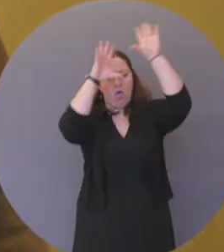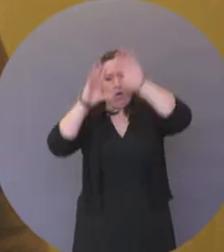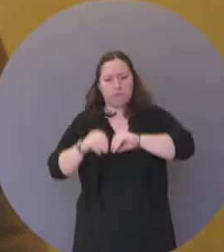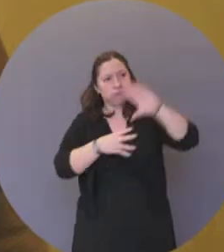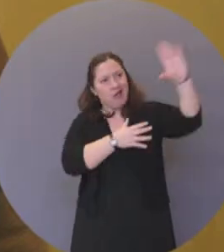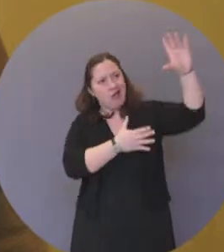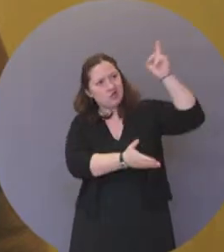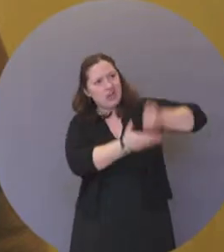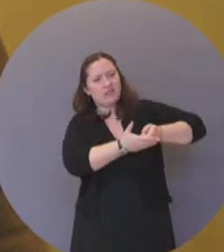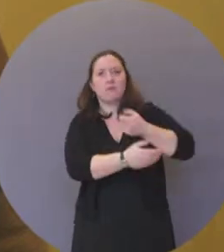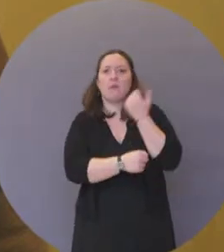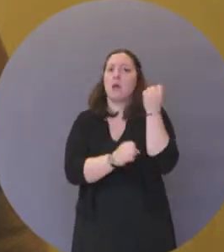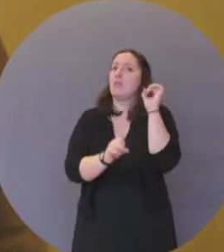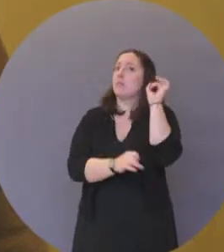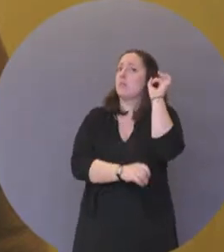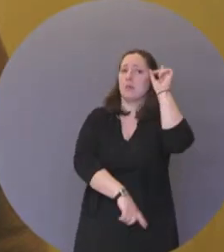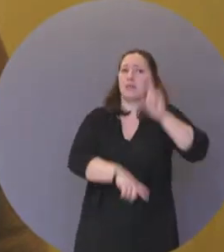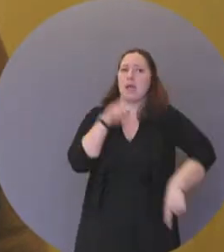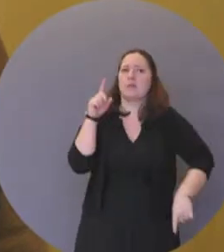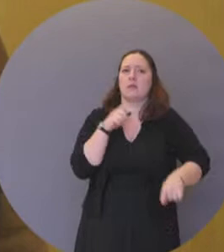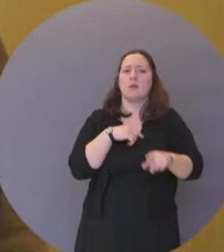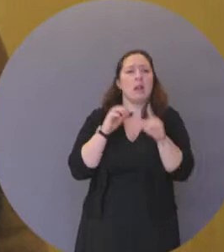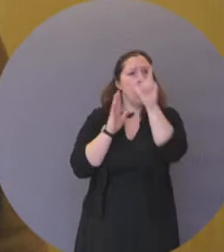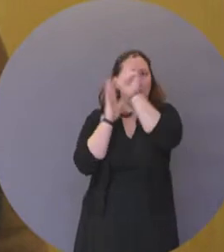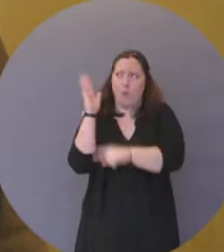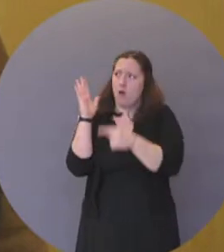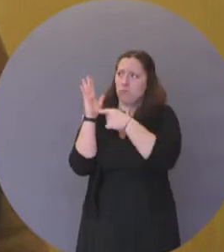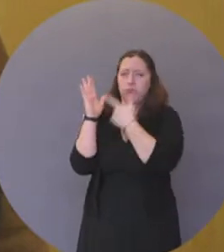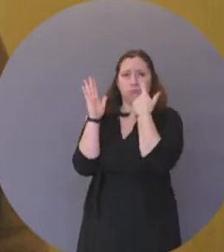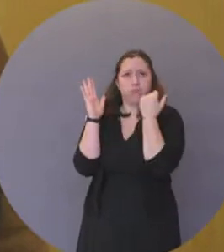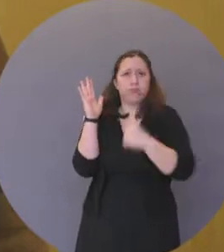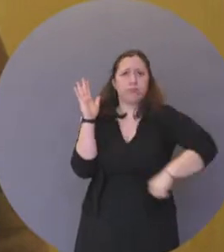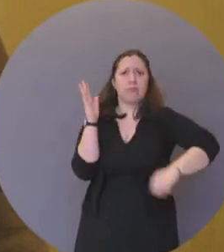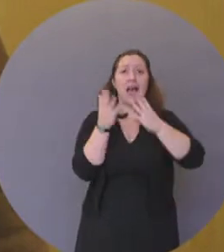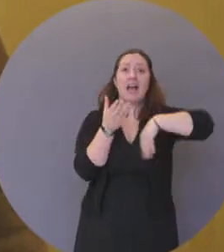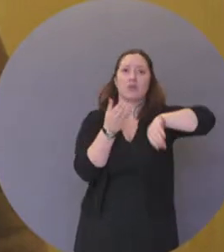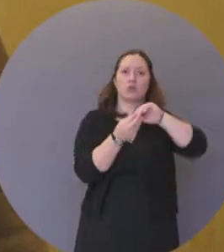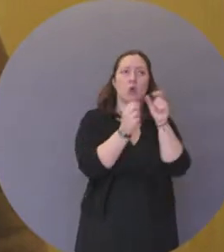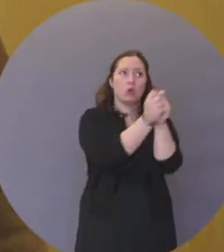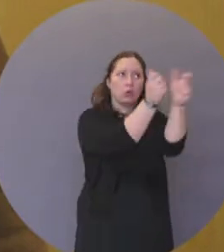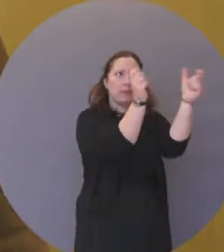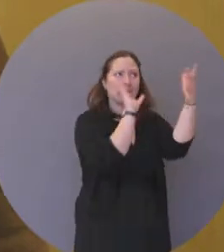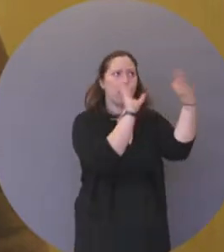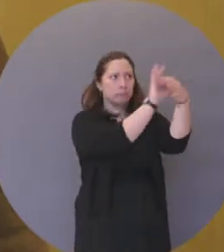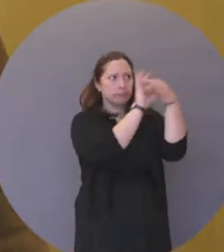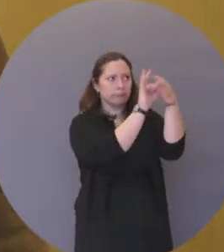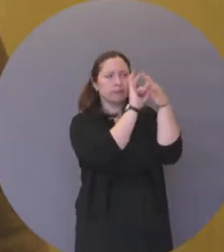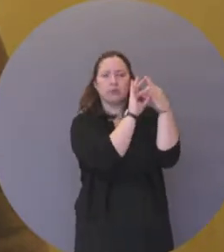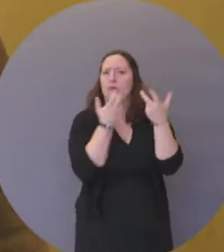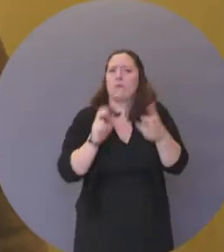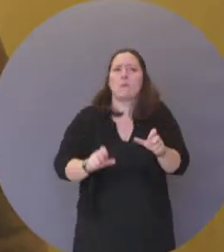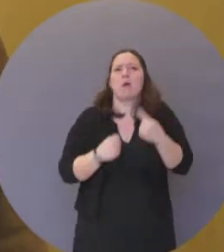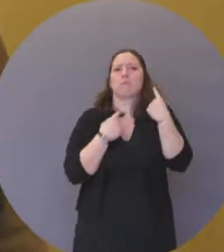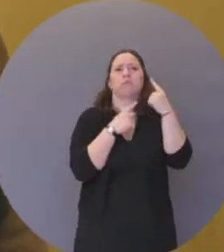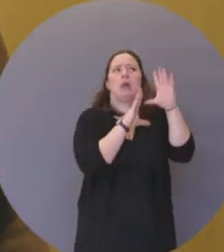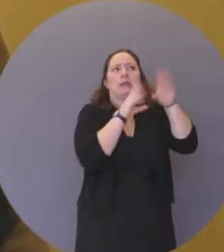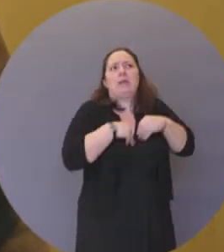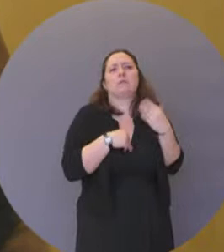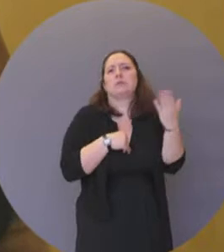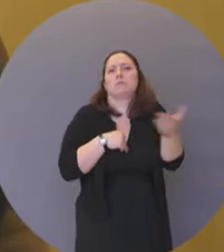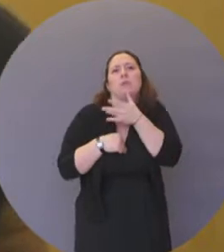de la loi mais aussi de du choix de société que nous soit souhaitons défendre collectivement